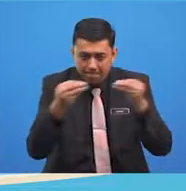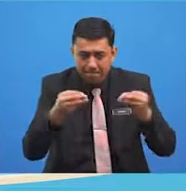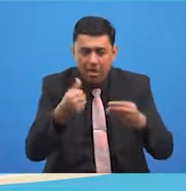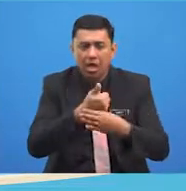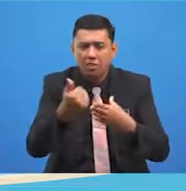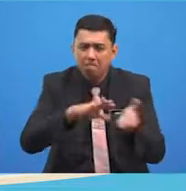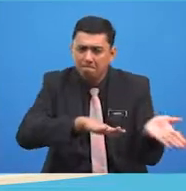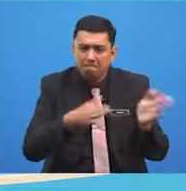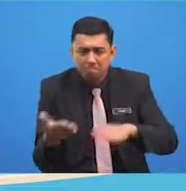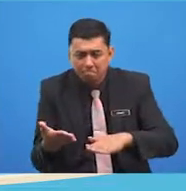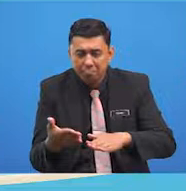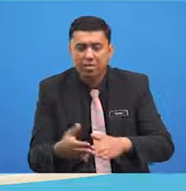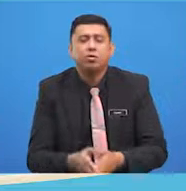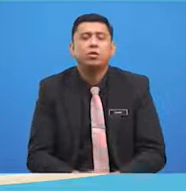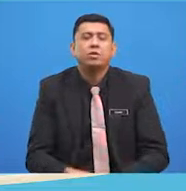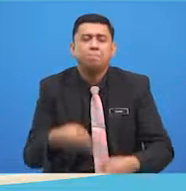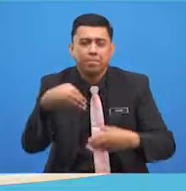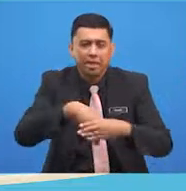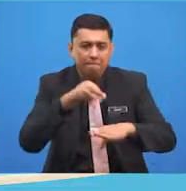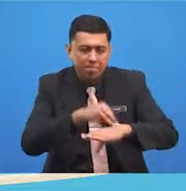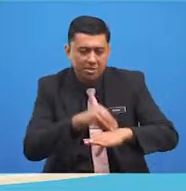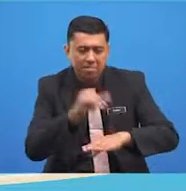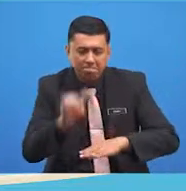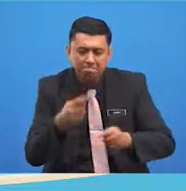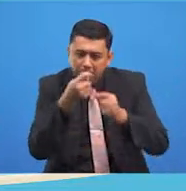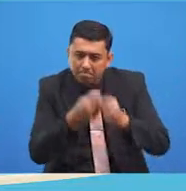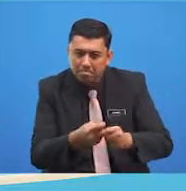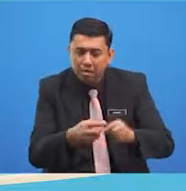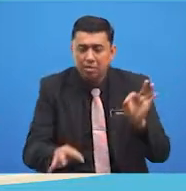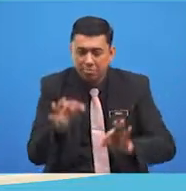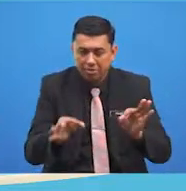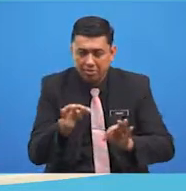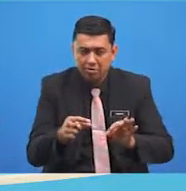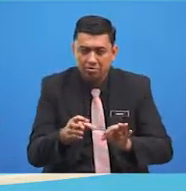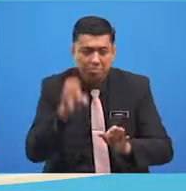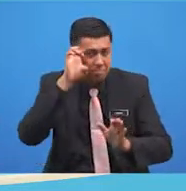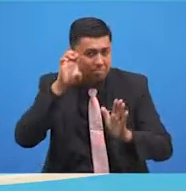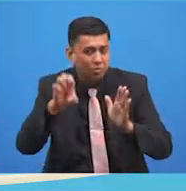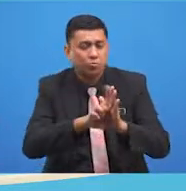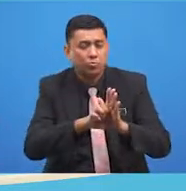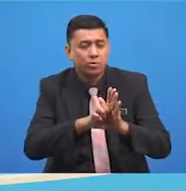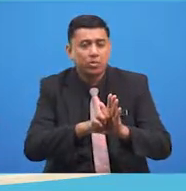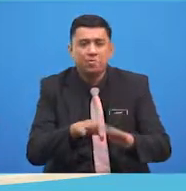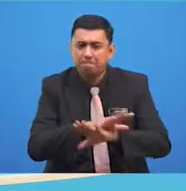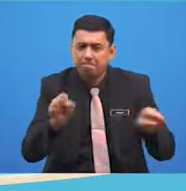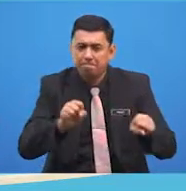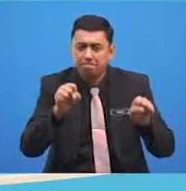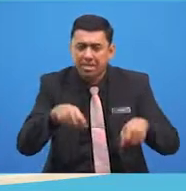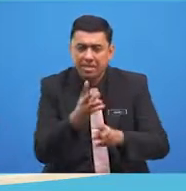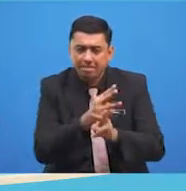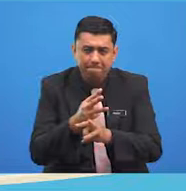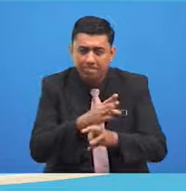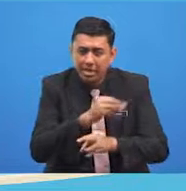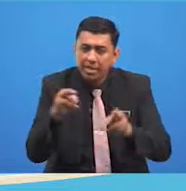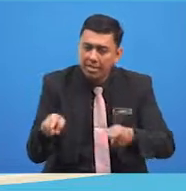atau pupus dalam jangka waktu yang tertentu jika penerokaan sesuatu sumber itu tidak dikawal